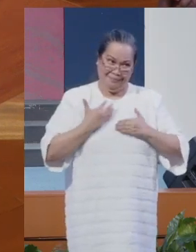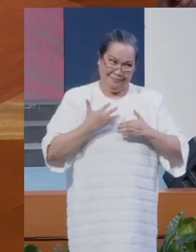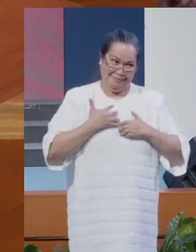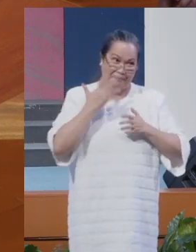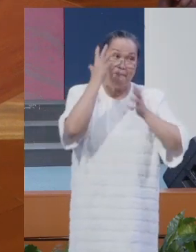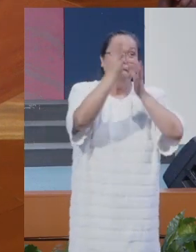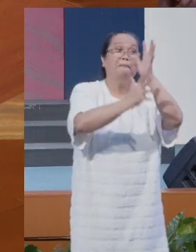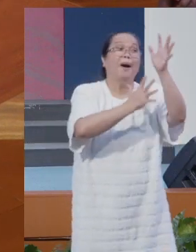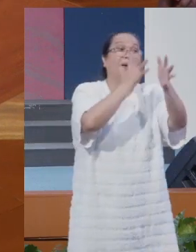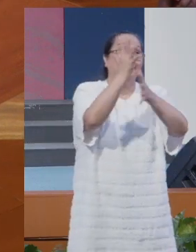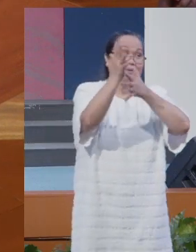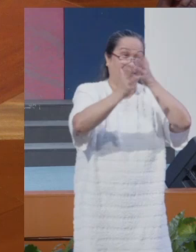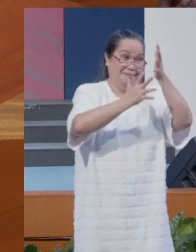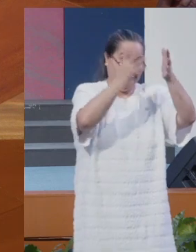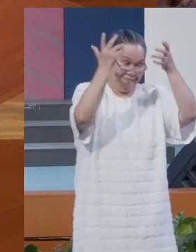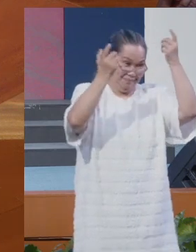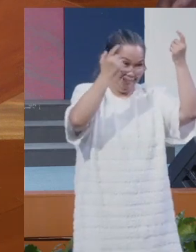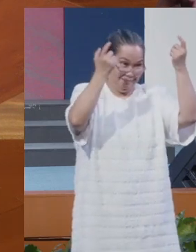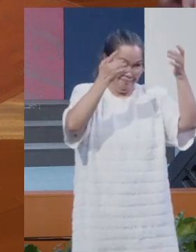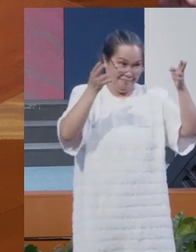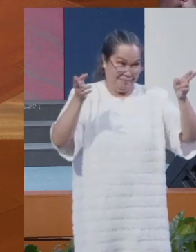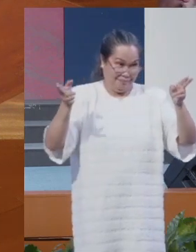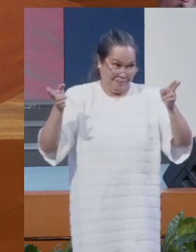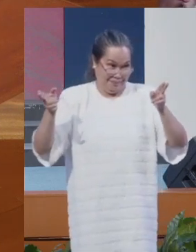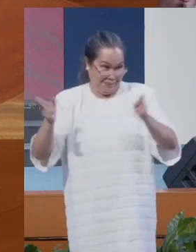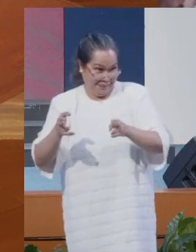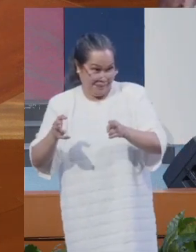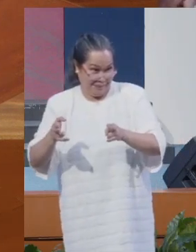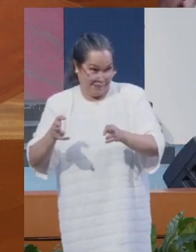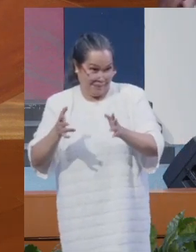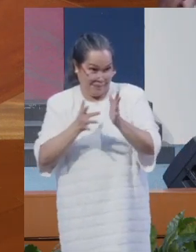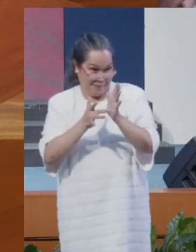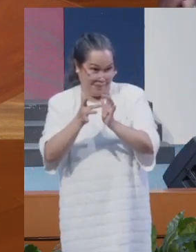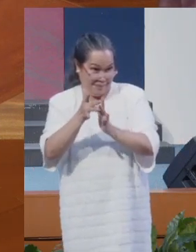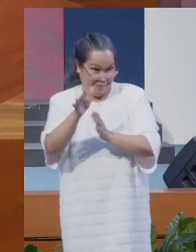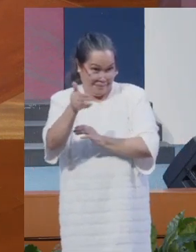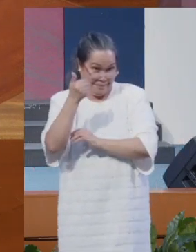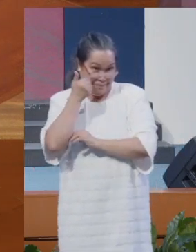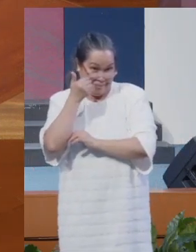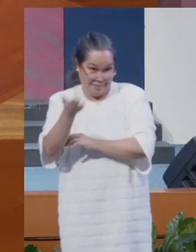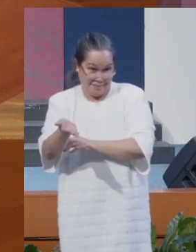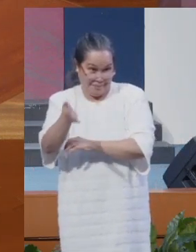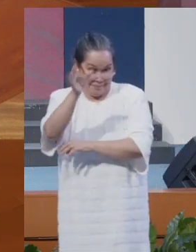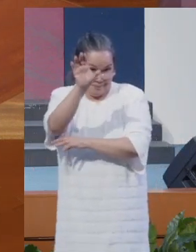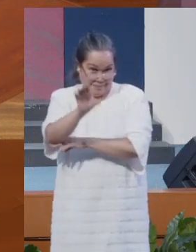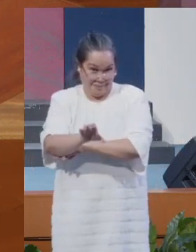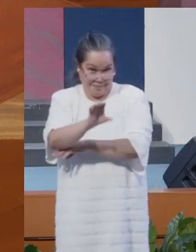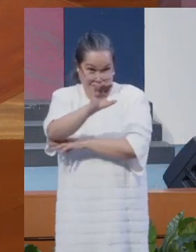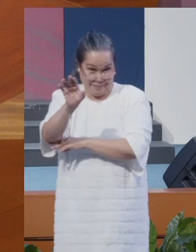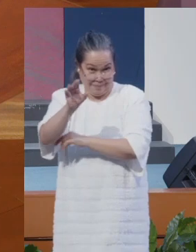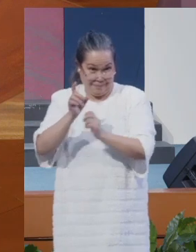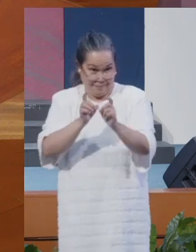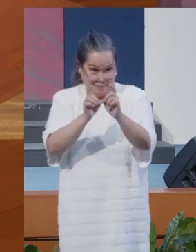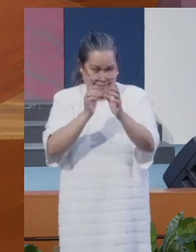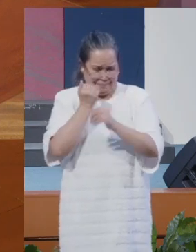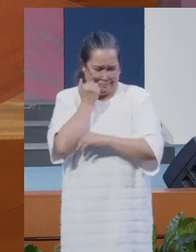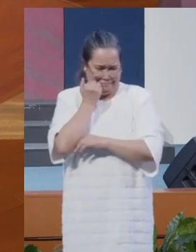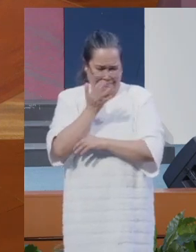Ngunit sa kanyang sandaling pagkawala, pagkatapos ng kanyang pagkamatay sa krus, di ba lungkot na lungkot ang mga disipulo